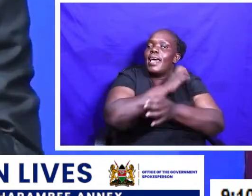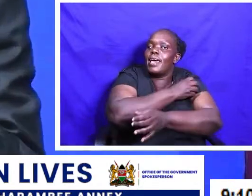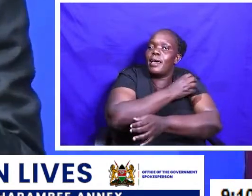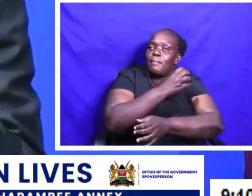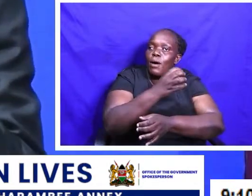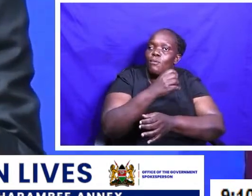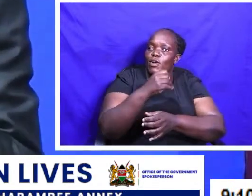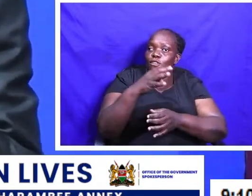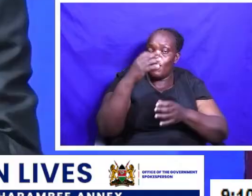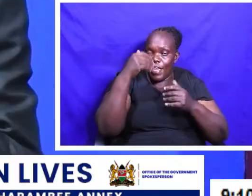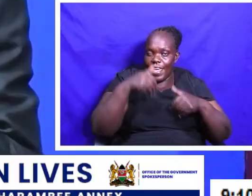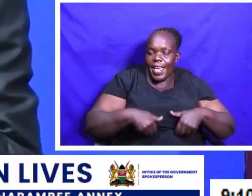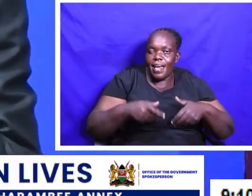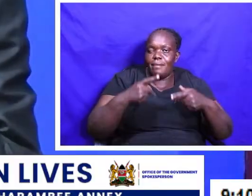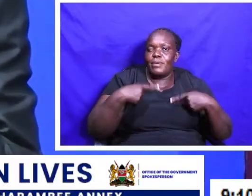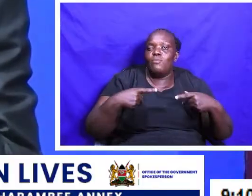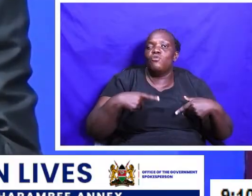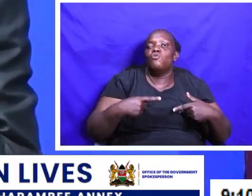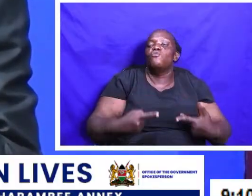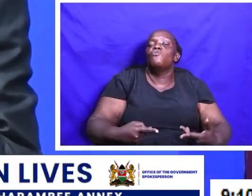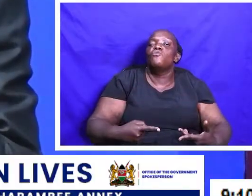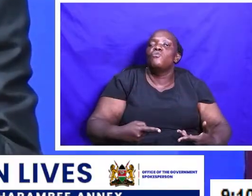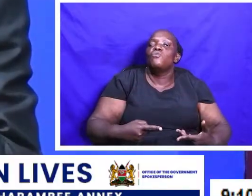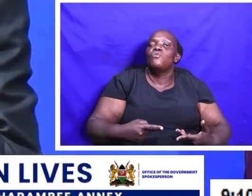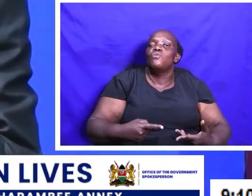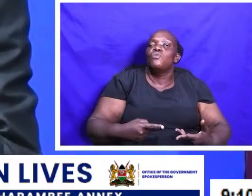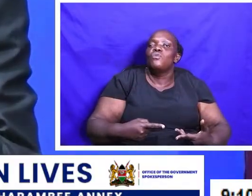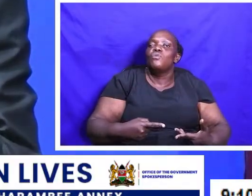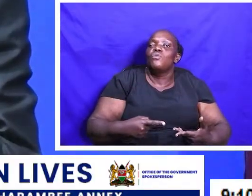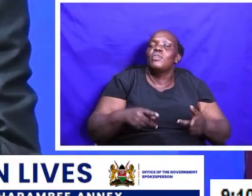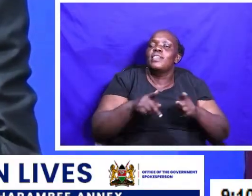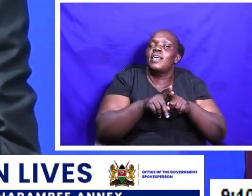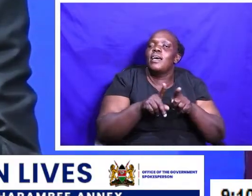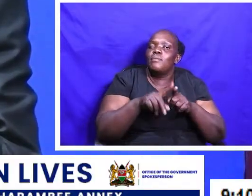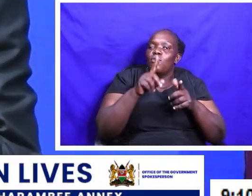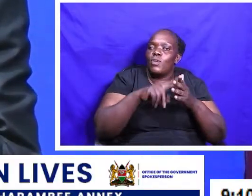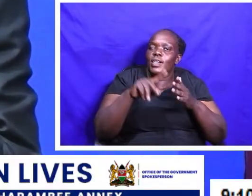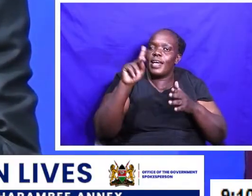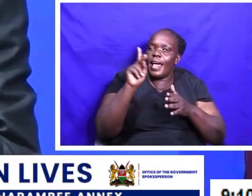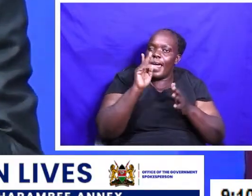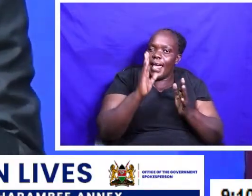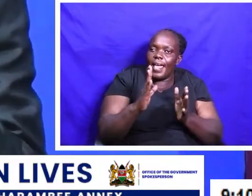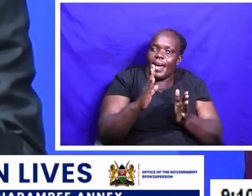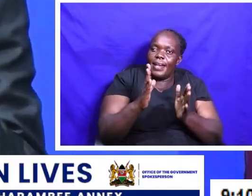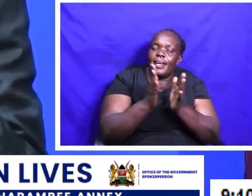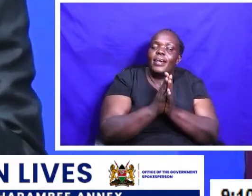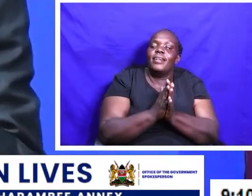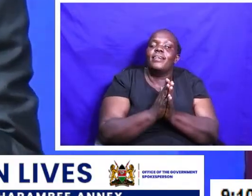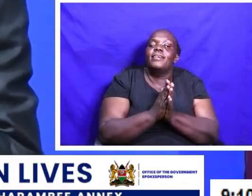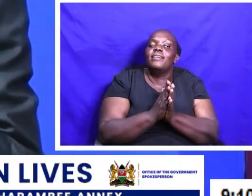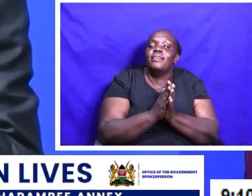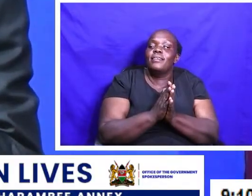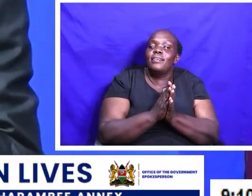empowerment of the young people. So thank you, na tufanye bidii, tushikane pamoja as Kenyans